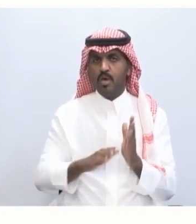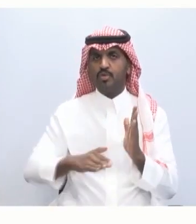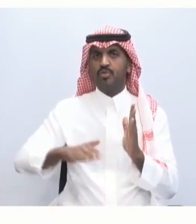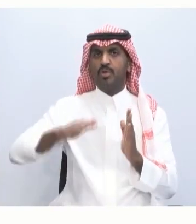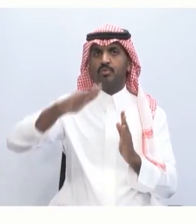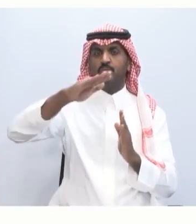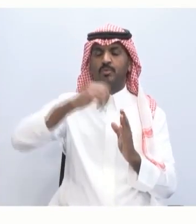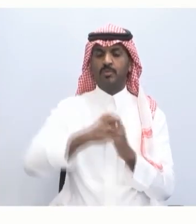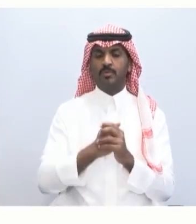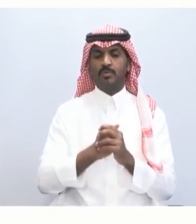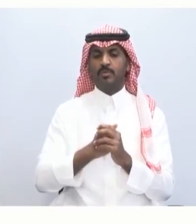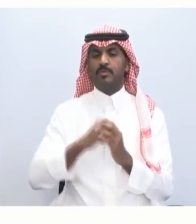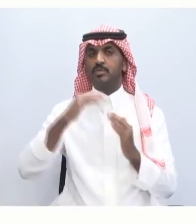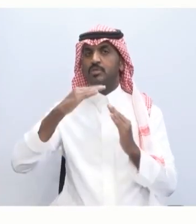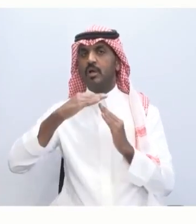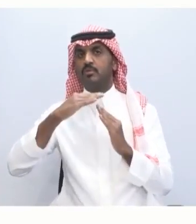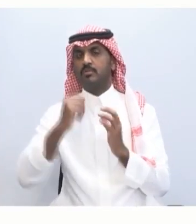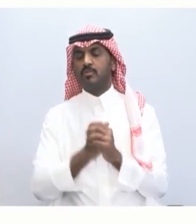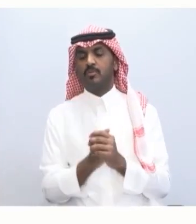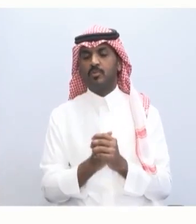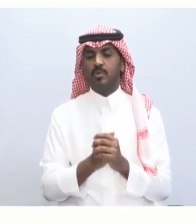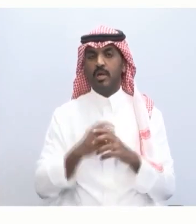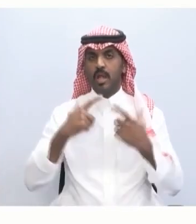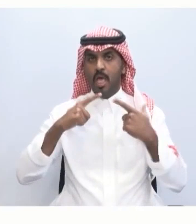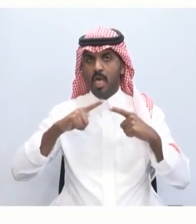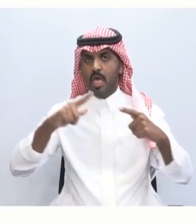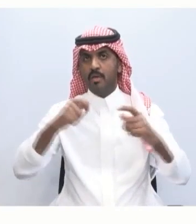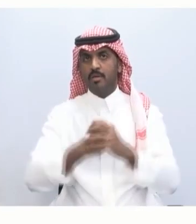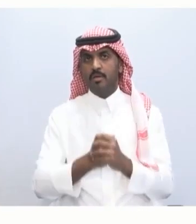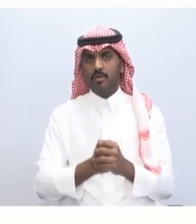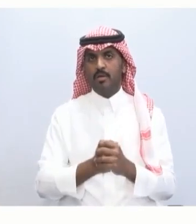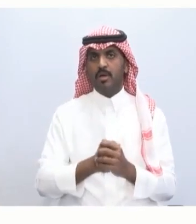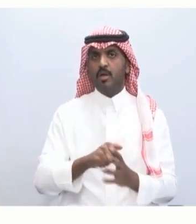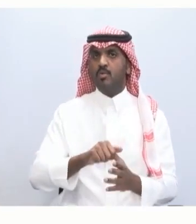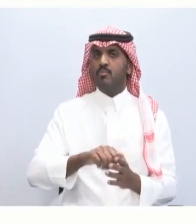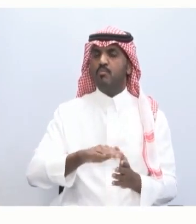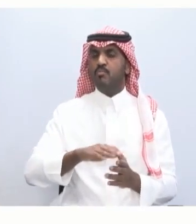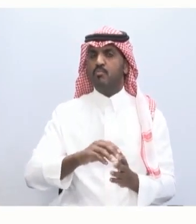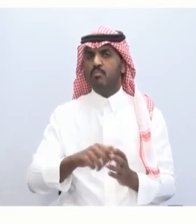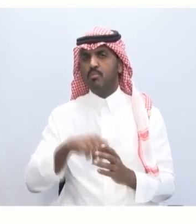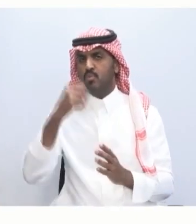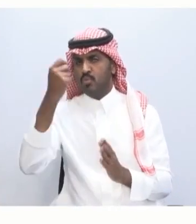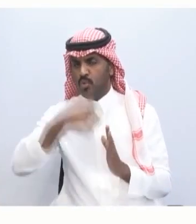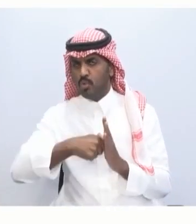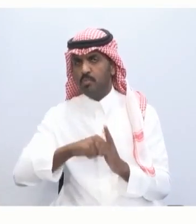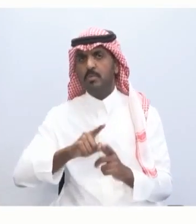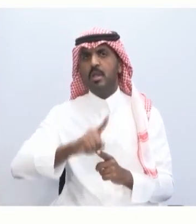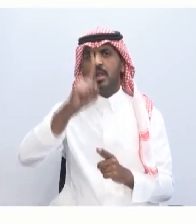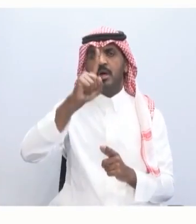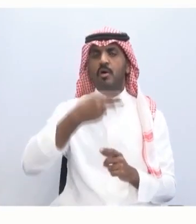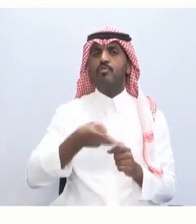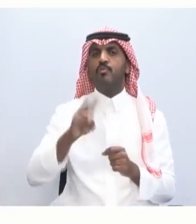على سطحه ويعلن ان الحكم لله ثم لعبد